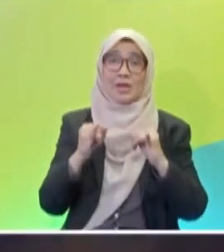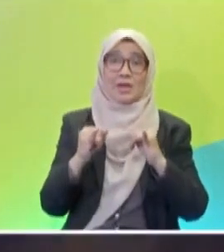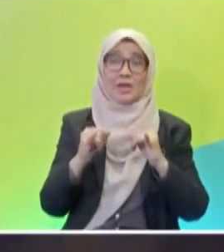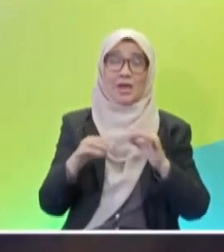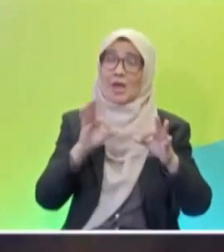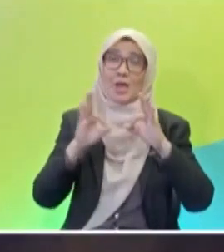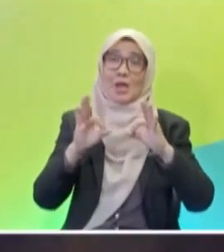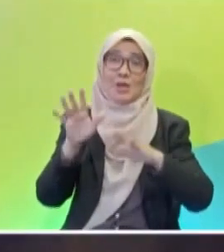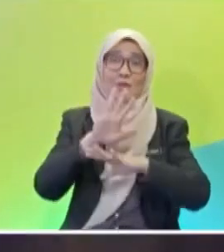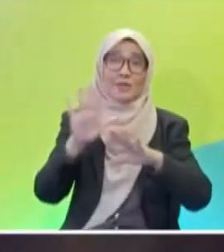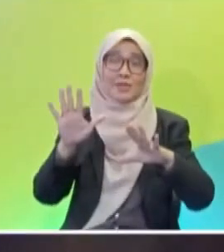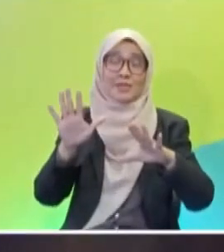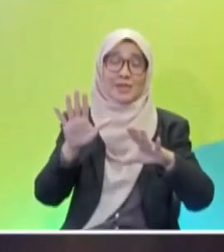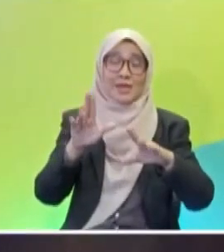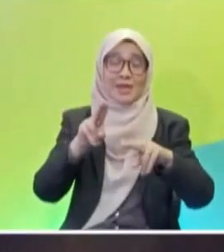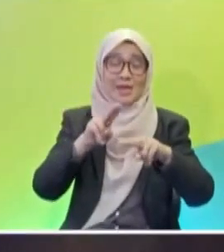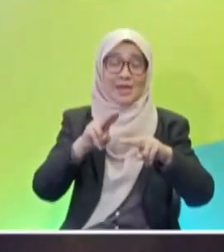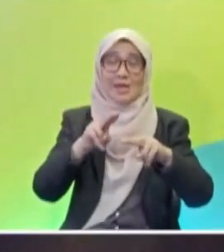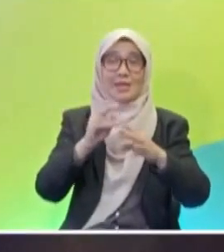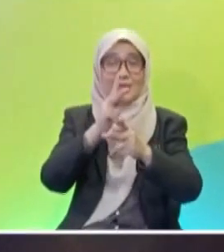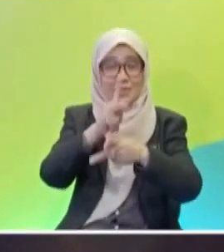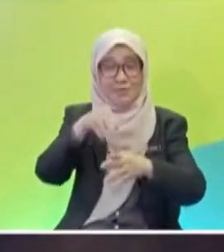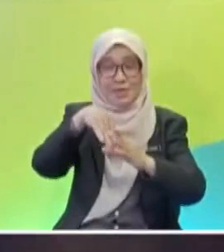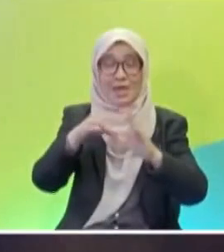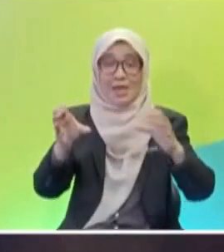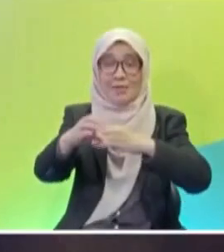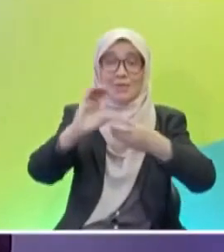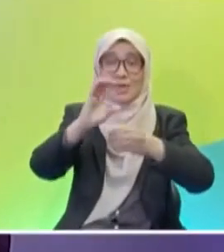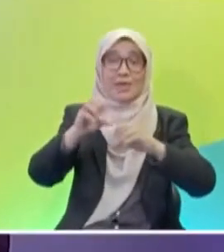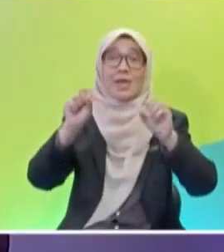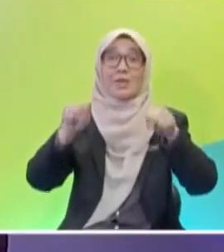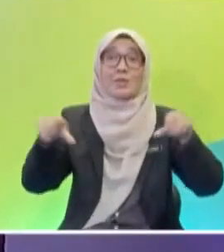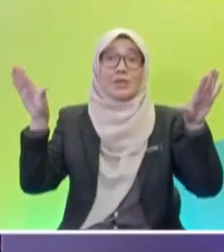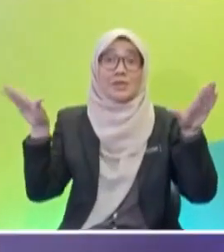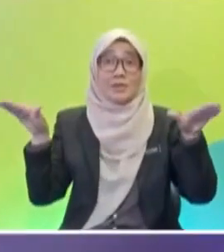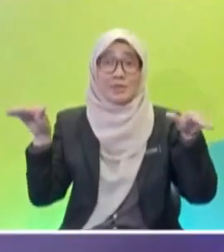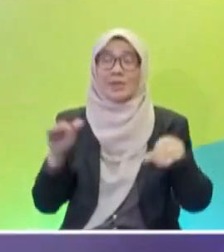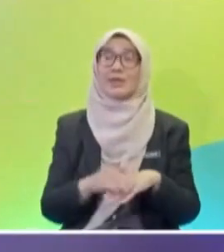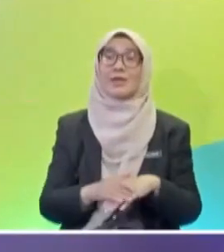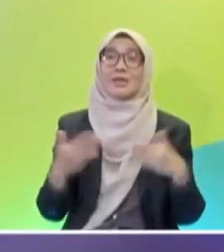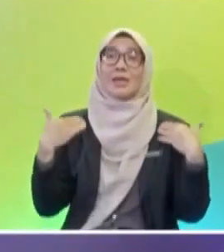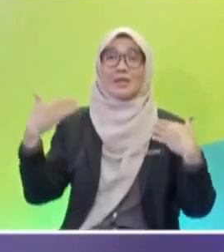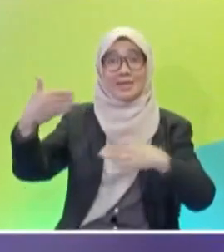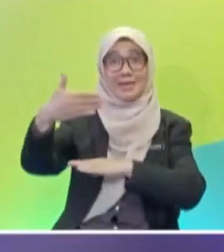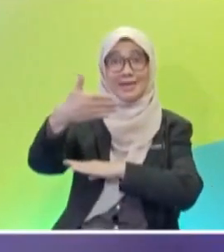terbang lagi jadikan jadi Hawa peliharaan oke yang keduanya selain dapat diburu ikan